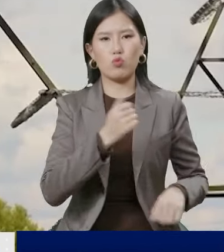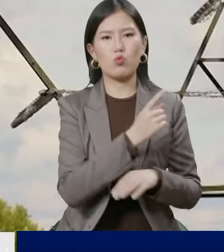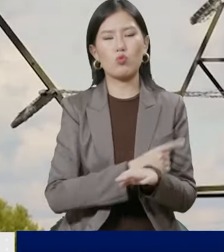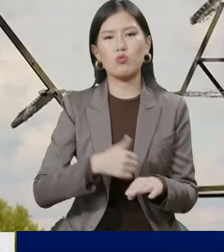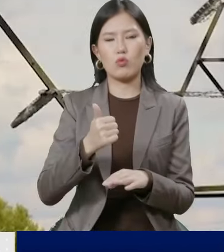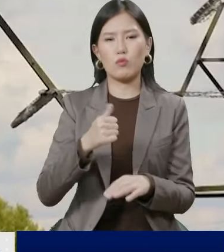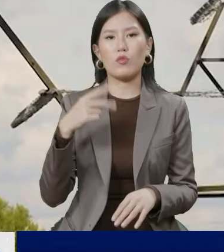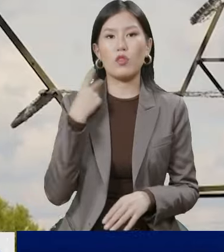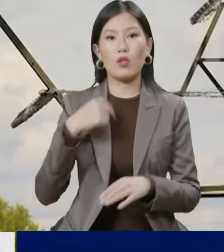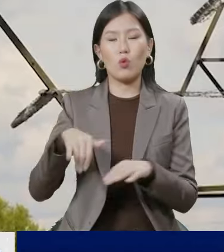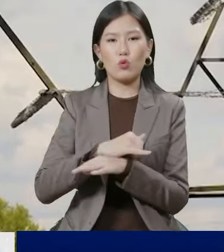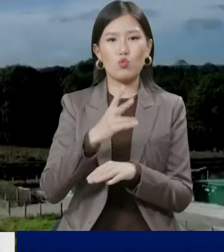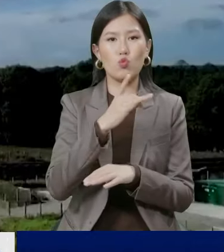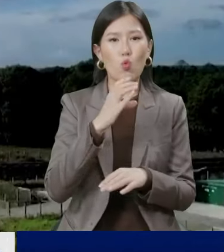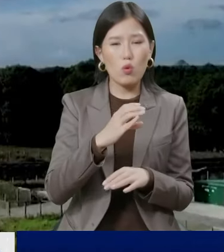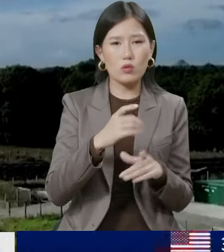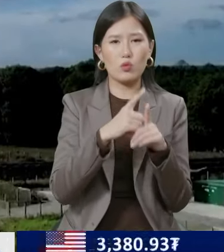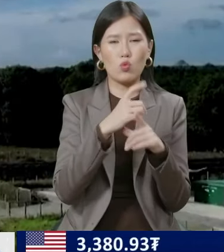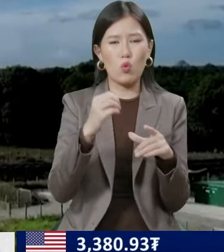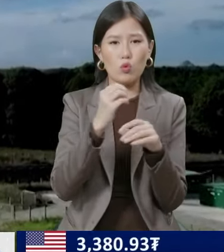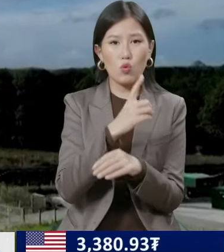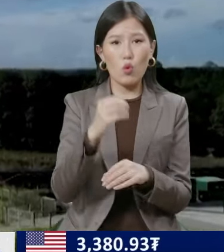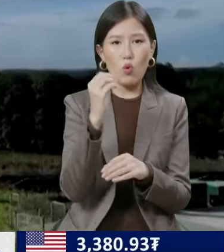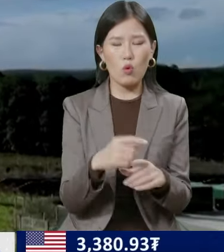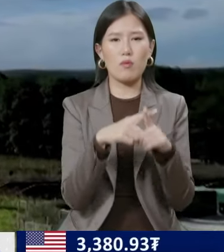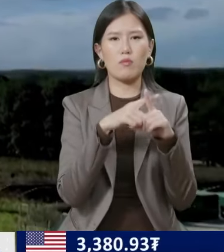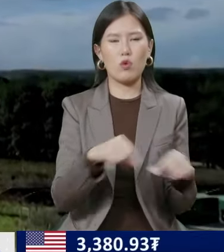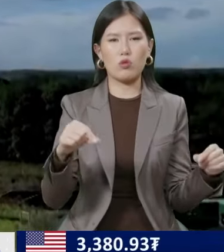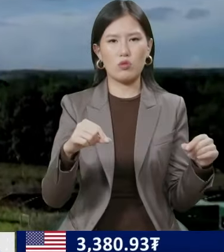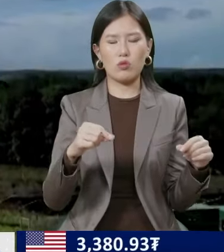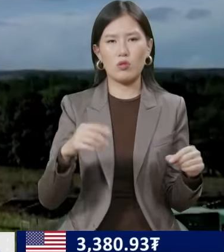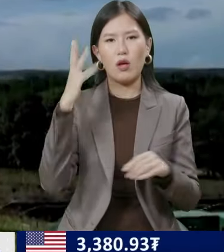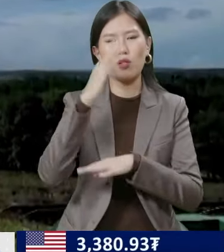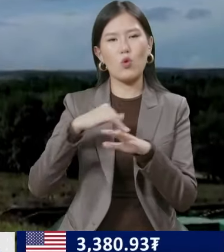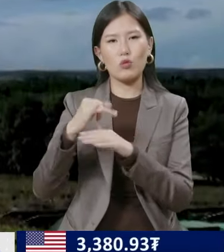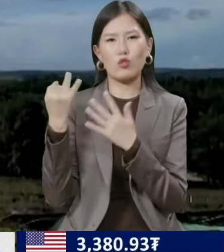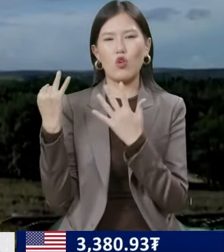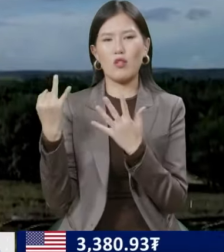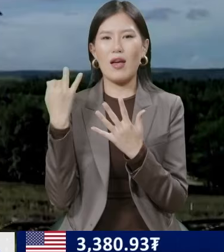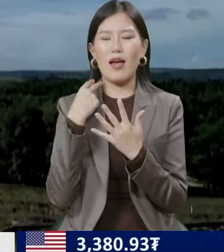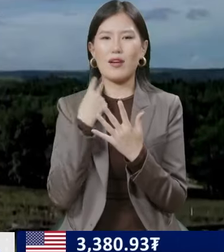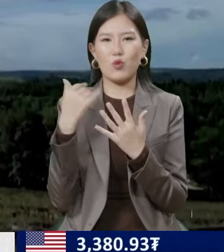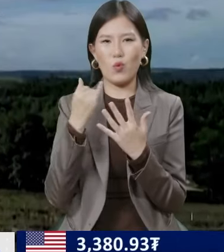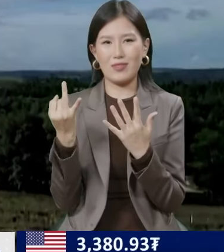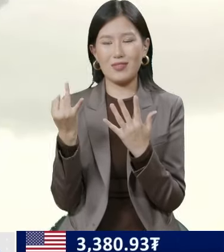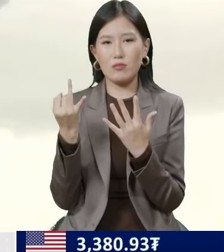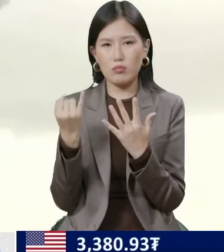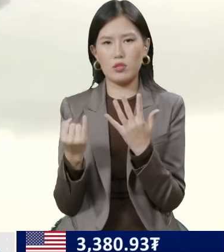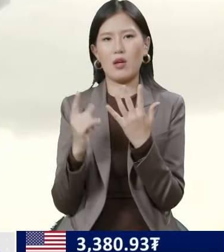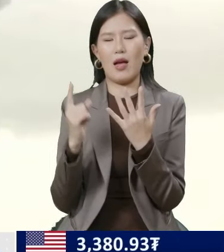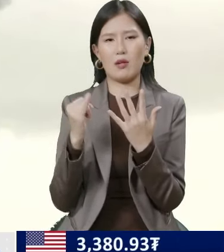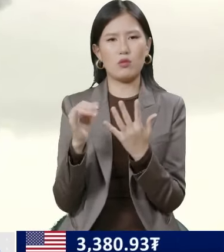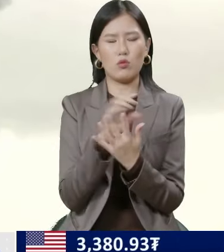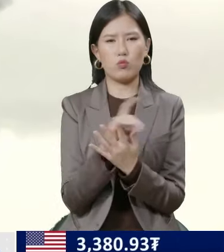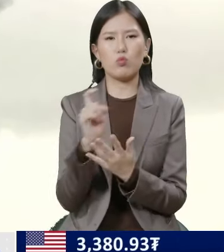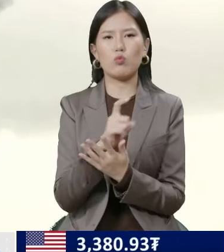улс нүүрсний цахилгаан станцаас бүр мөсөн татгалзаж буй 7-р бүлгийн анхны гишүүн болж байгаагаараа онцлог байгаа юм а. Нүүрсний цахилгаан станцуудыг зогсоох нь тус